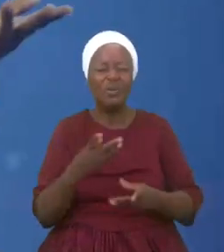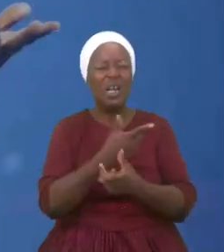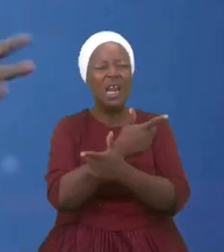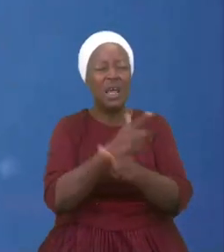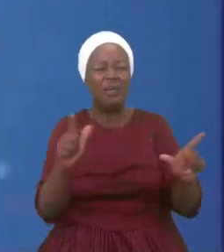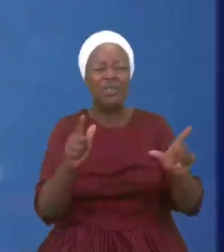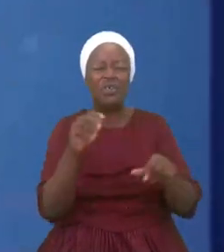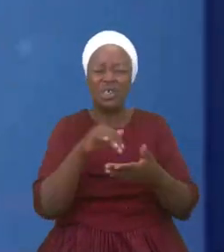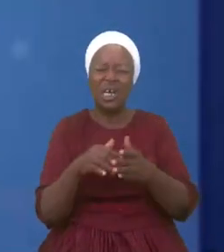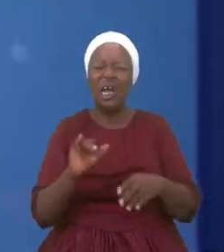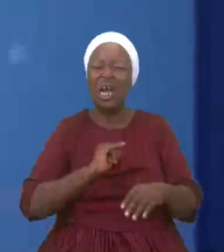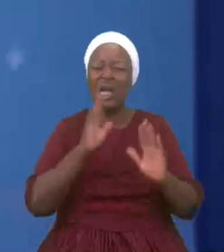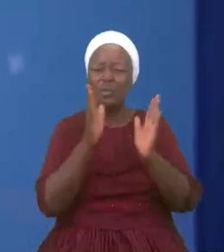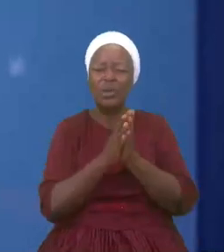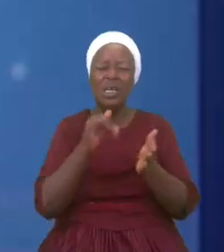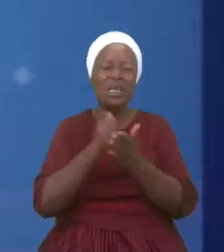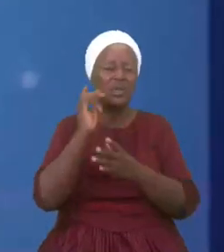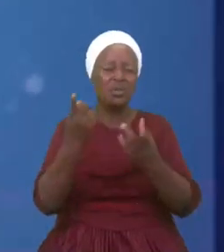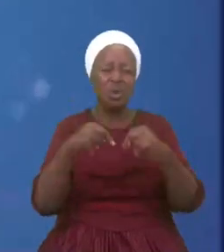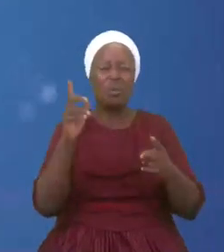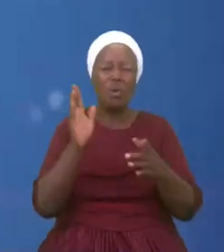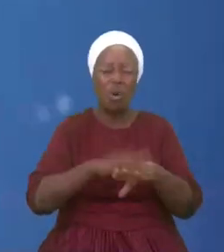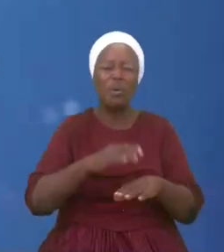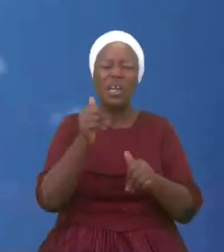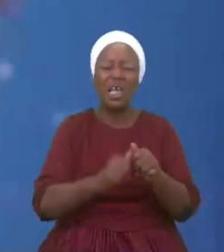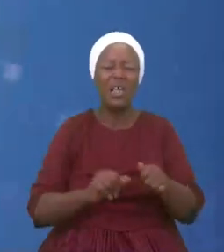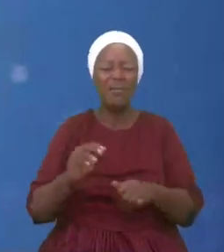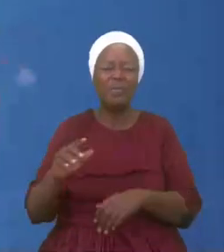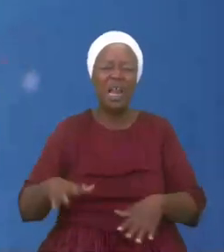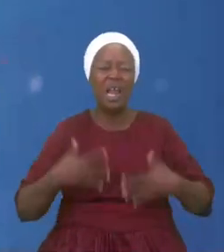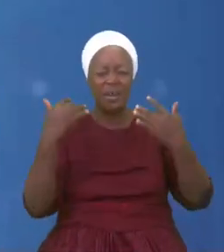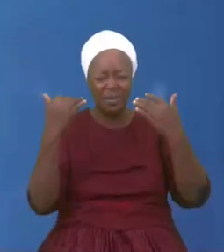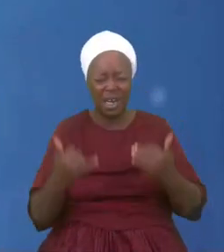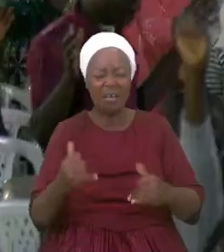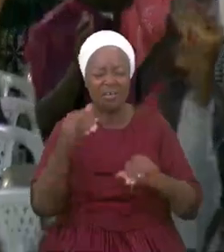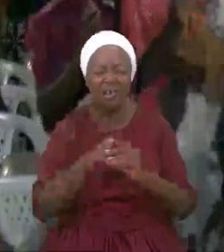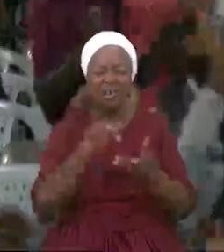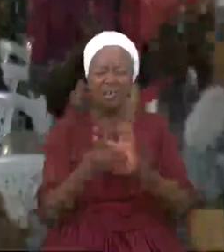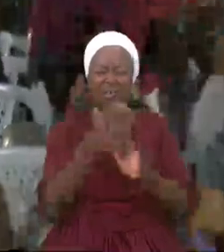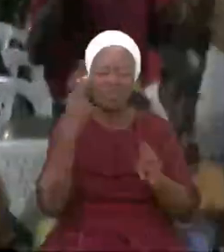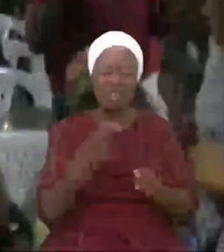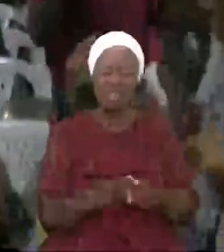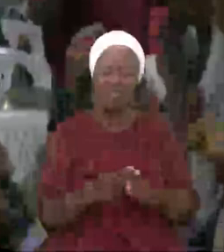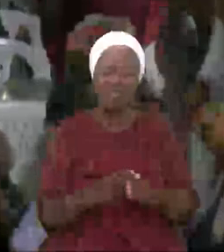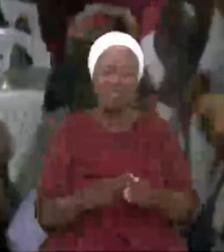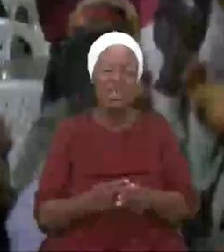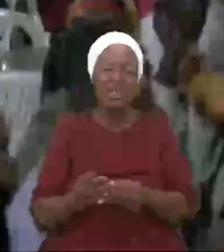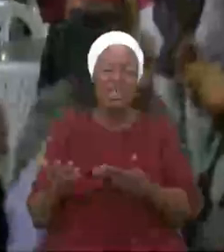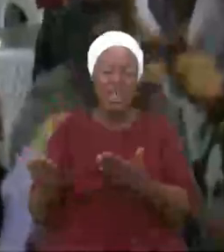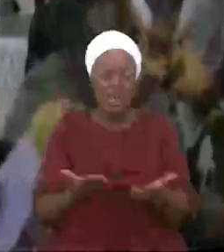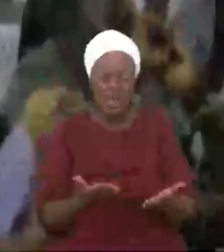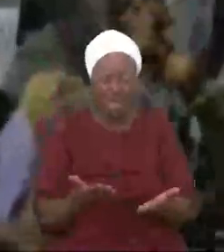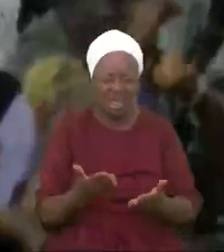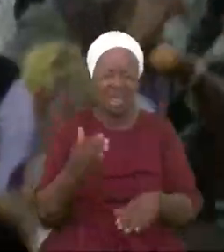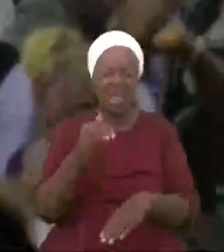prodigeait de délivrance le prodige de libération je prie que cela vienne sur tout le monde maintenant